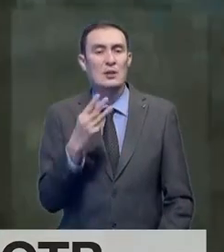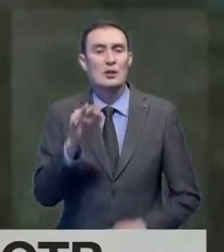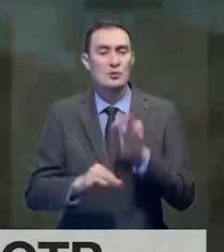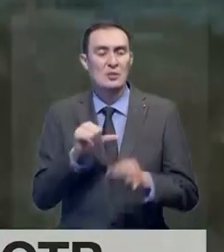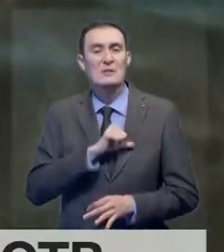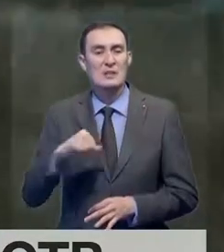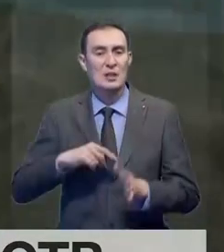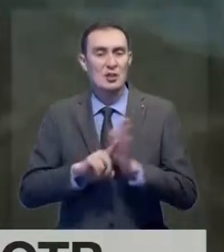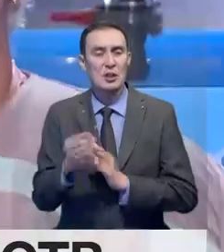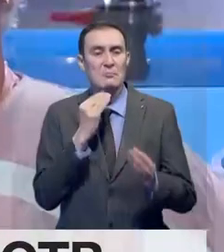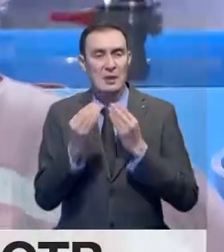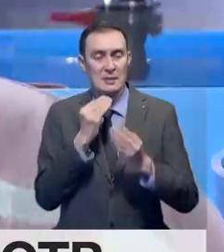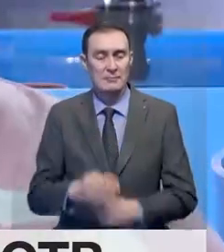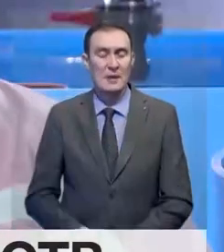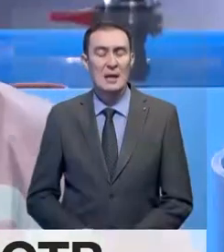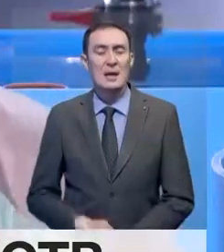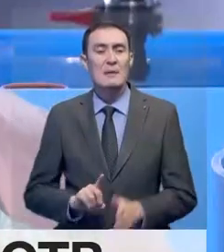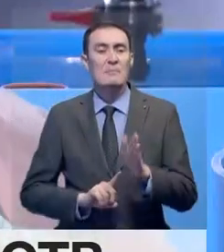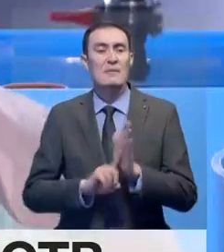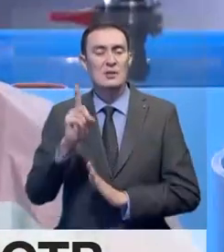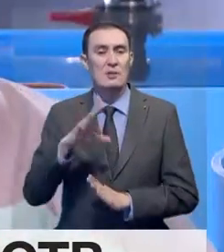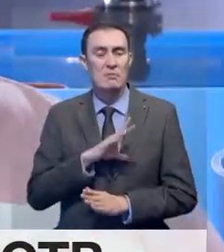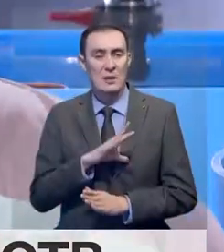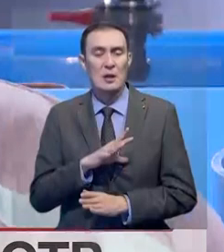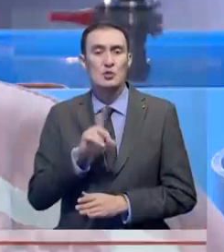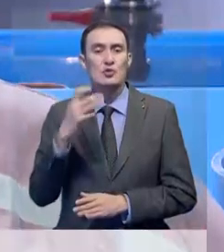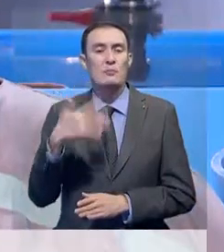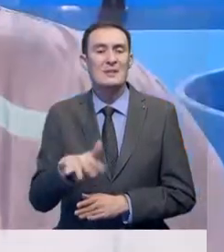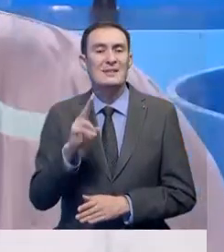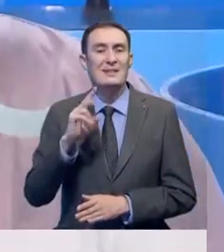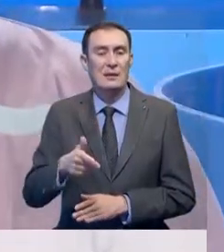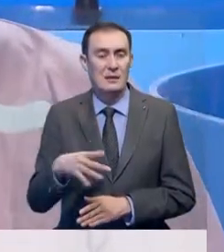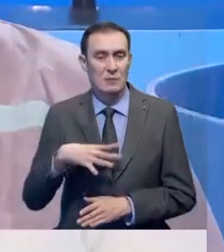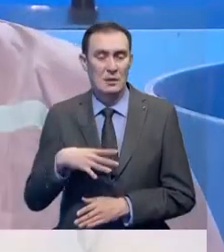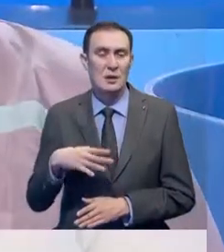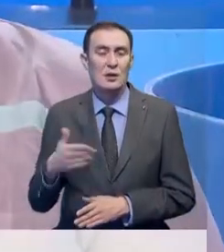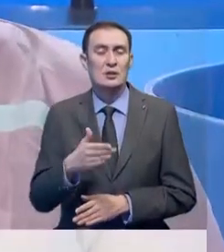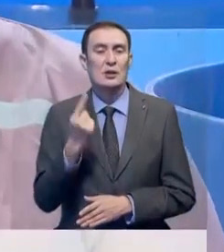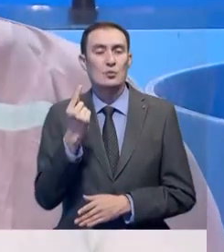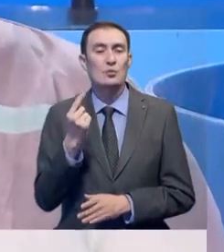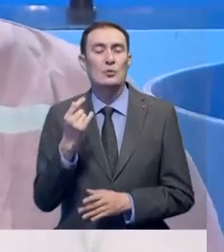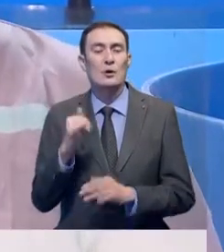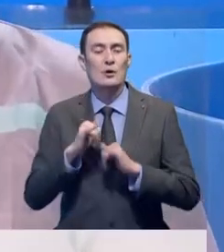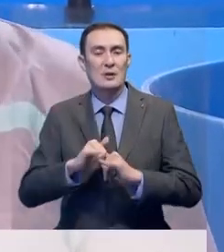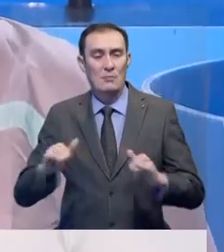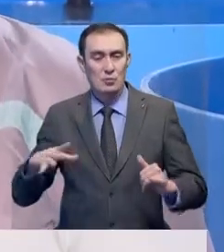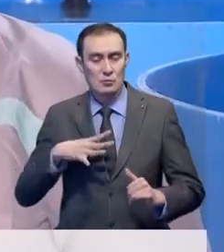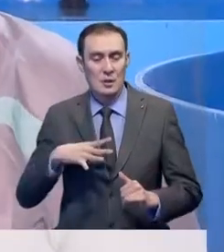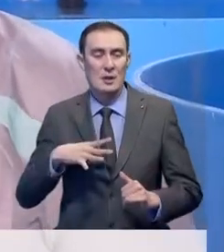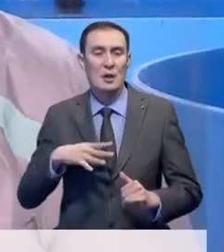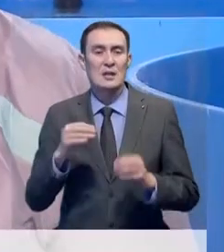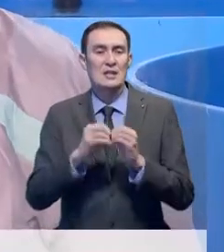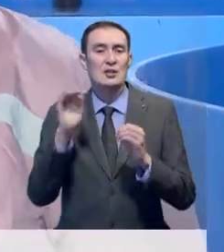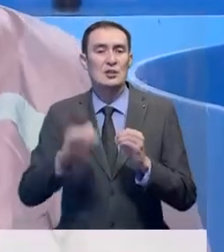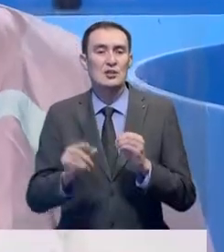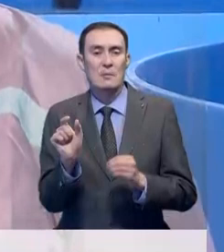начинает самостоятельно питаться. Первоначально было маточное стадо, это 150 килограмм. За одну инкубацию у нас вышло 10